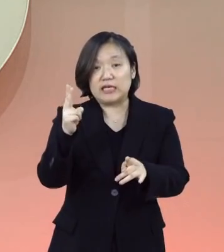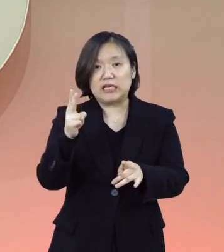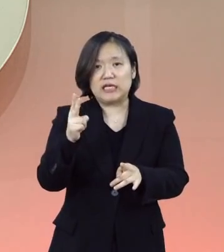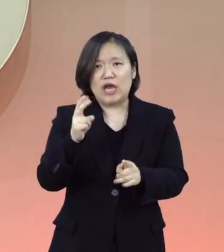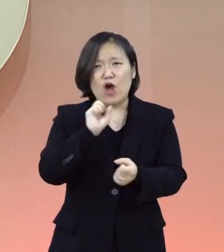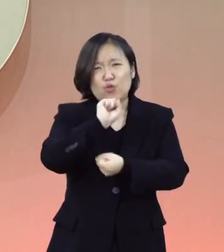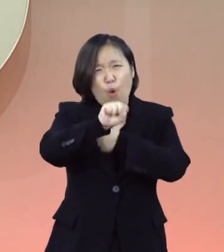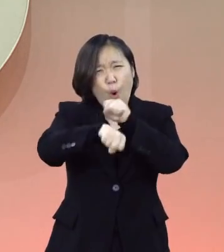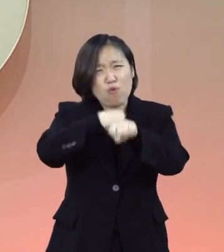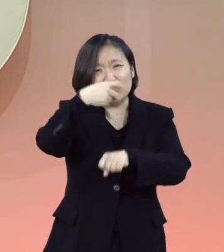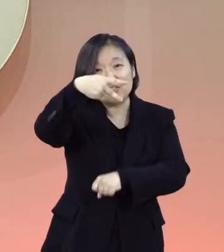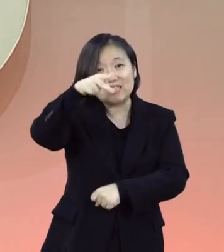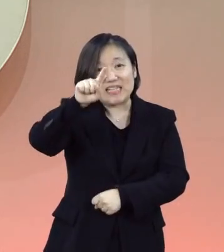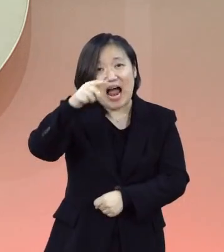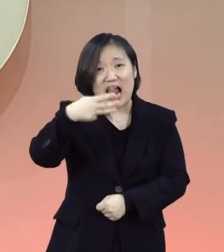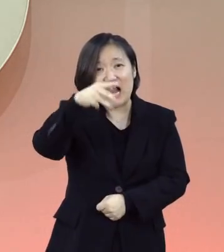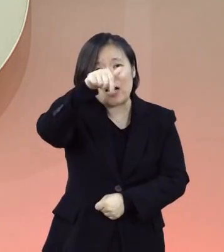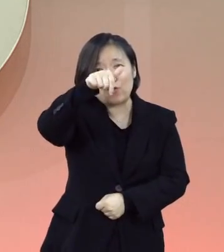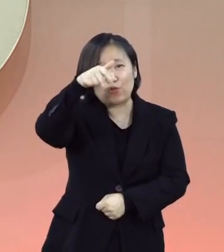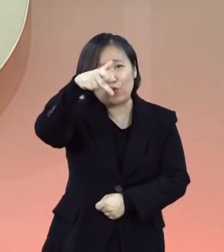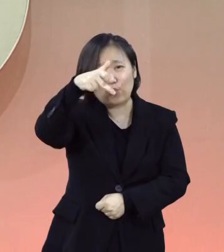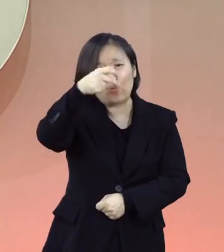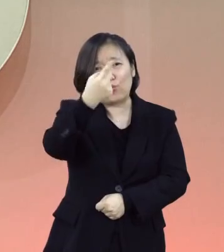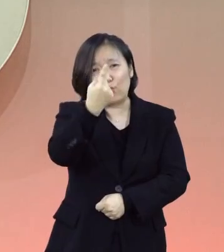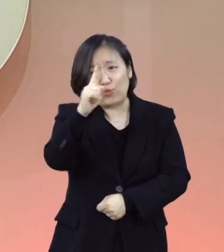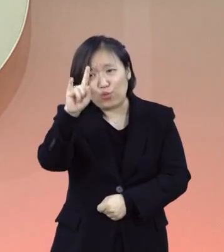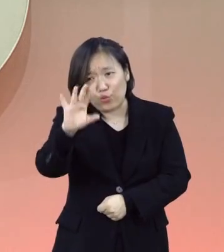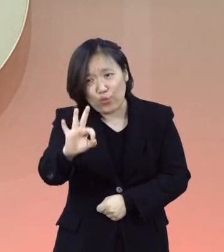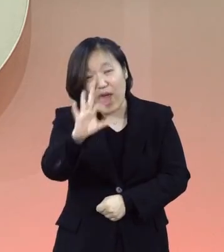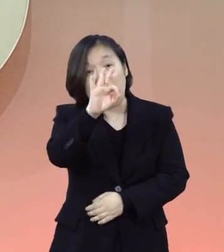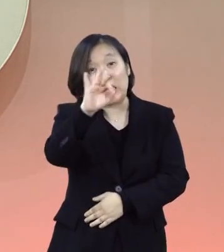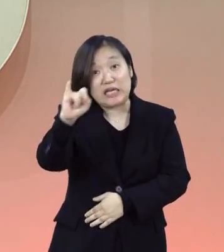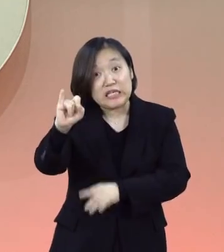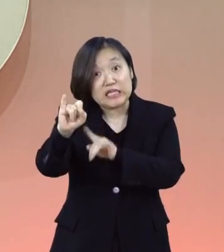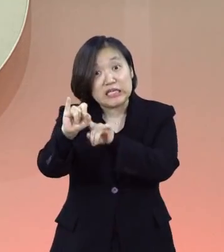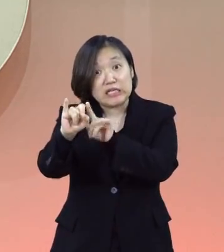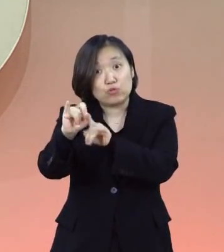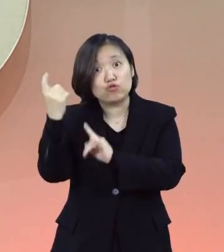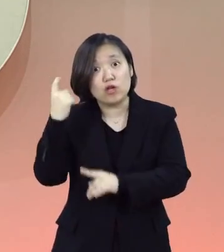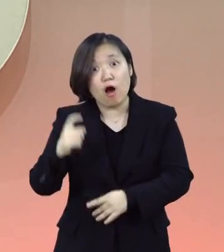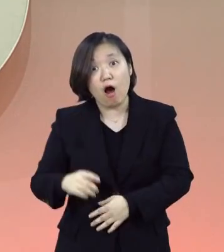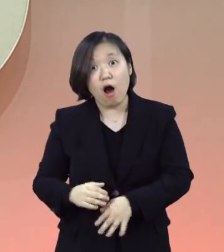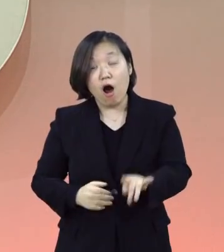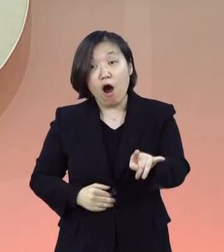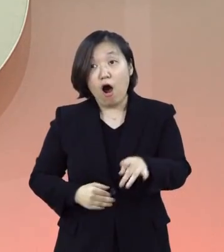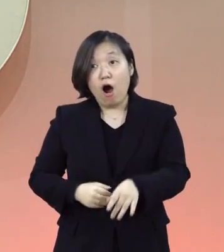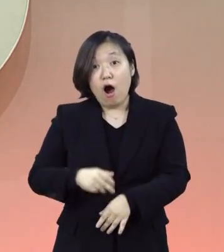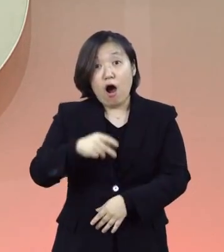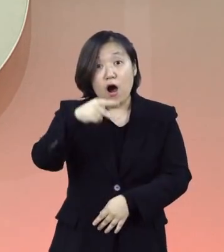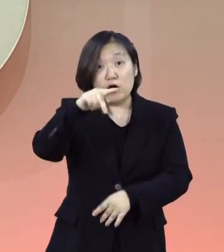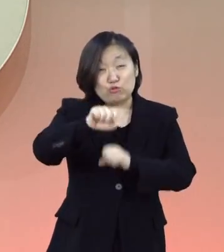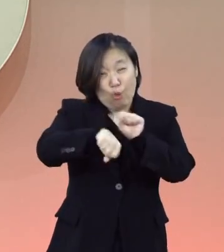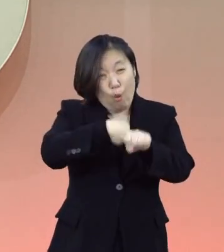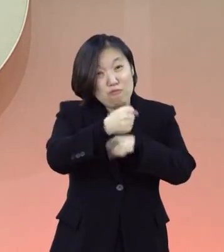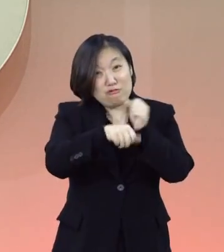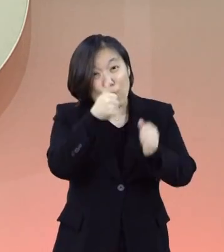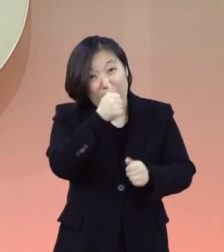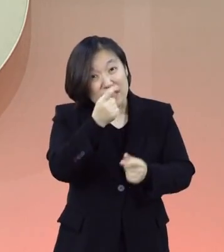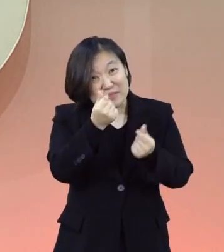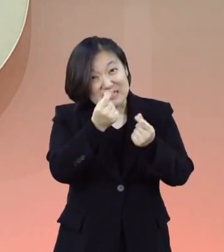소리가 쾅 하고 살쾡이 소리가 들리면서 살쾡이가 막 새들을 잡아먹고 있는